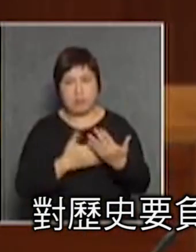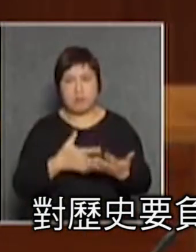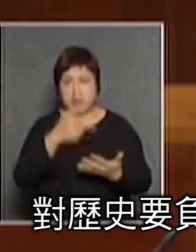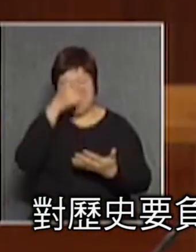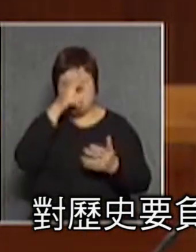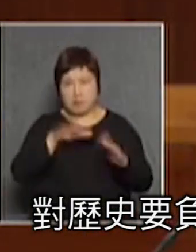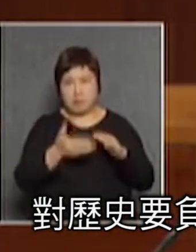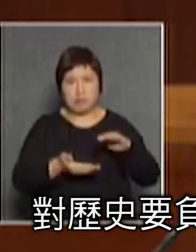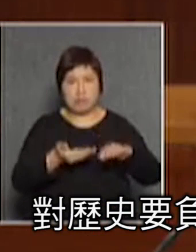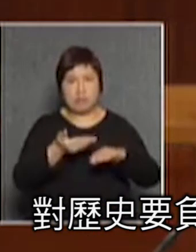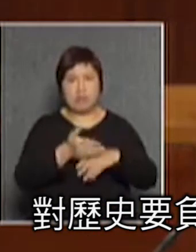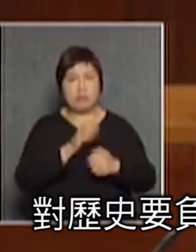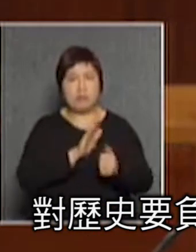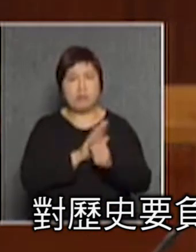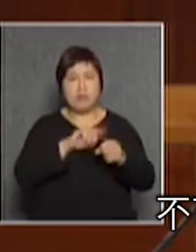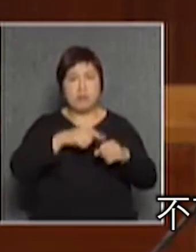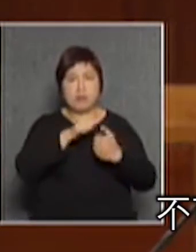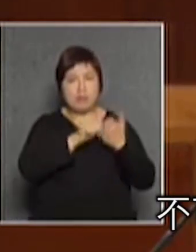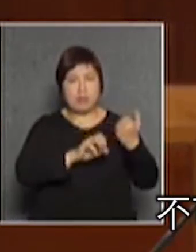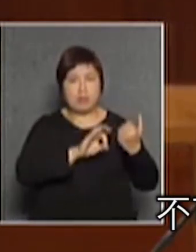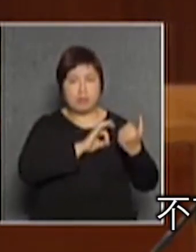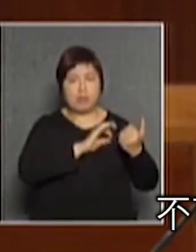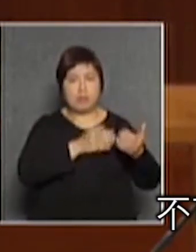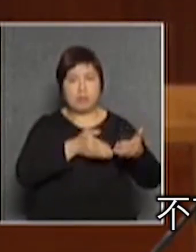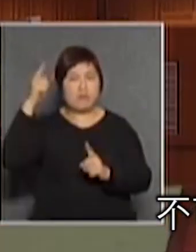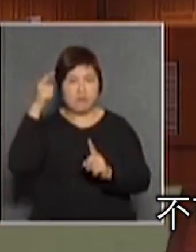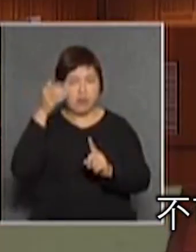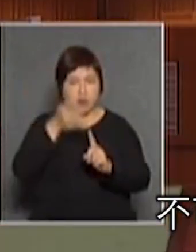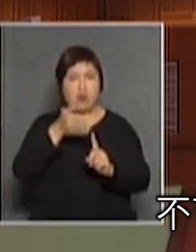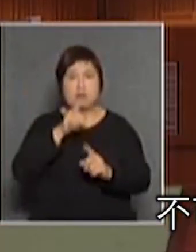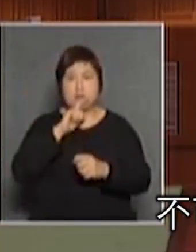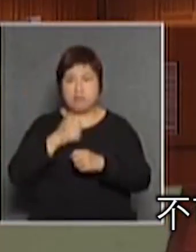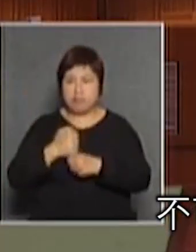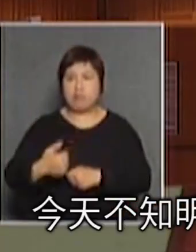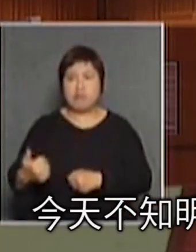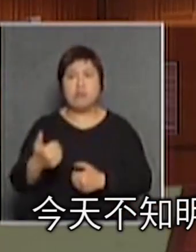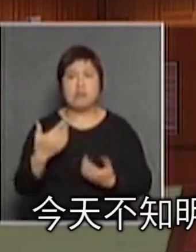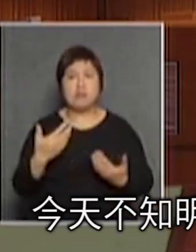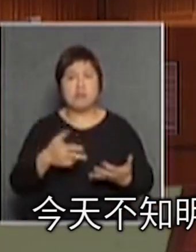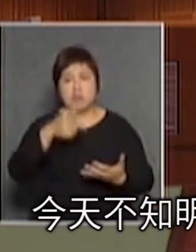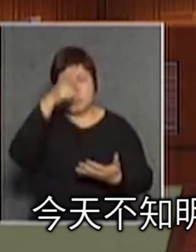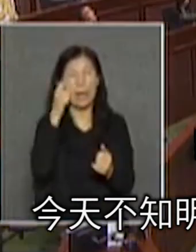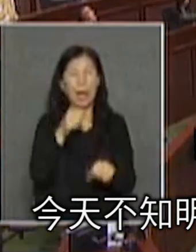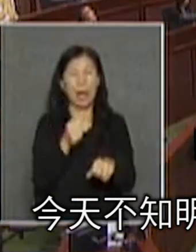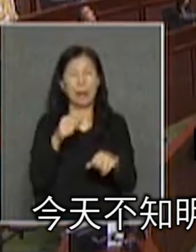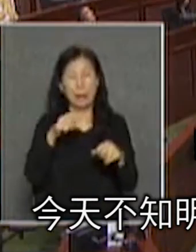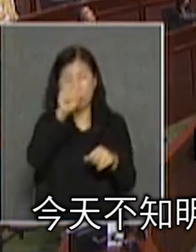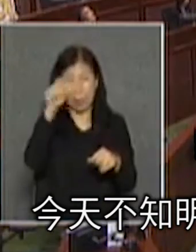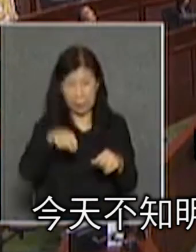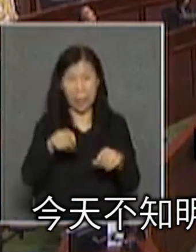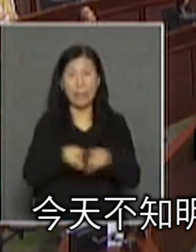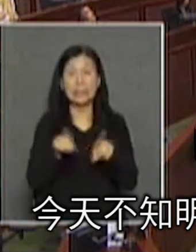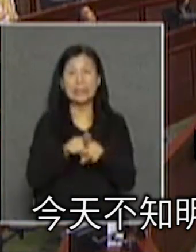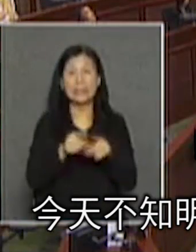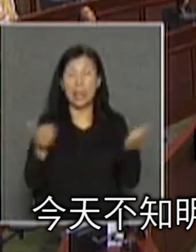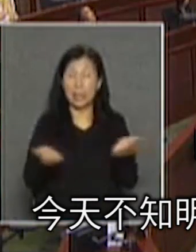思路呢係要係清晰嘅，唔可以頭痛醫頭、腳痛醫腳，今日唔知聽日事嘅。第三呢，我